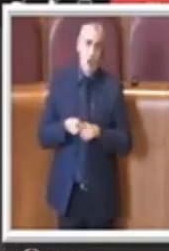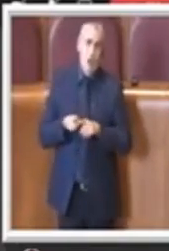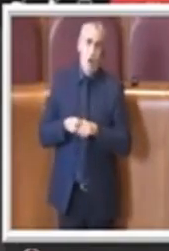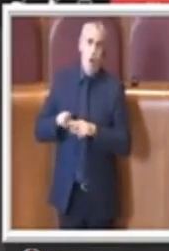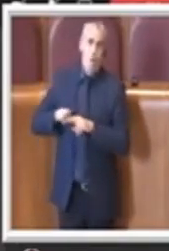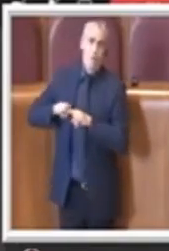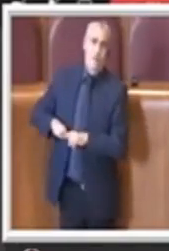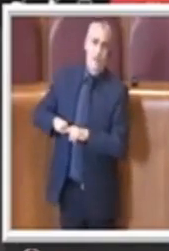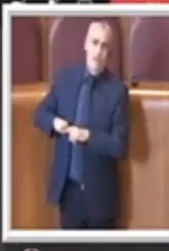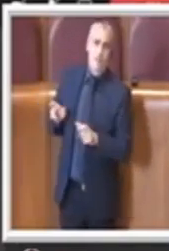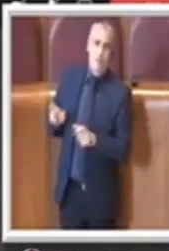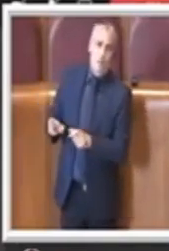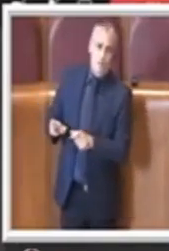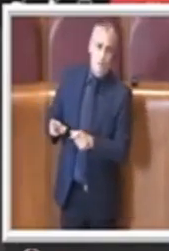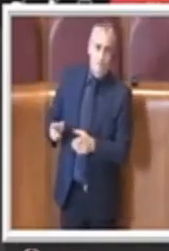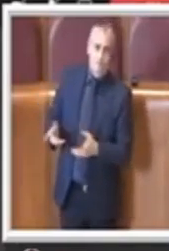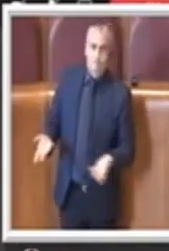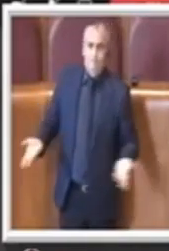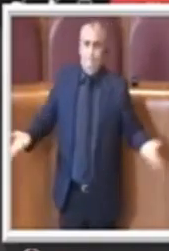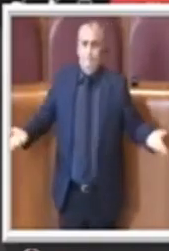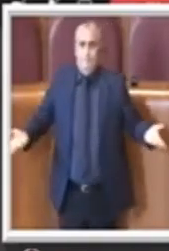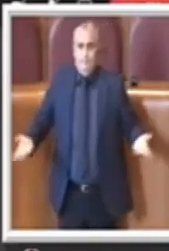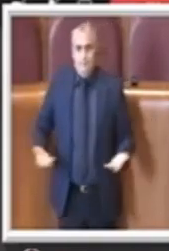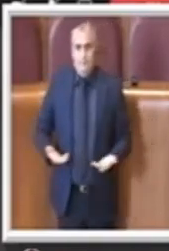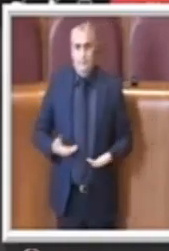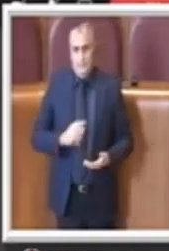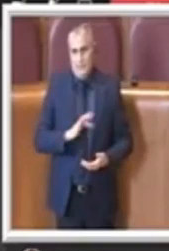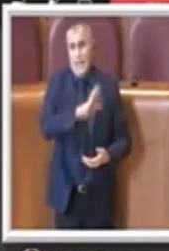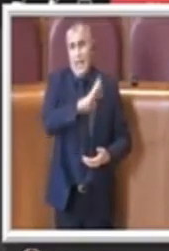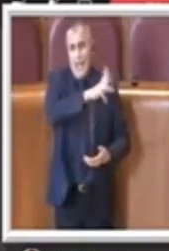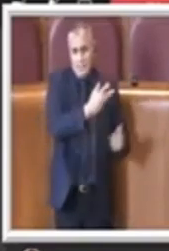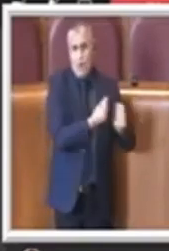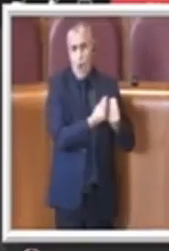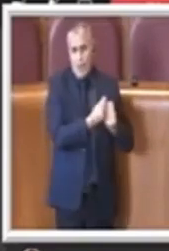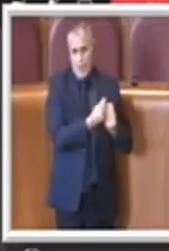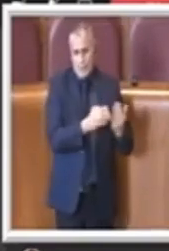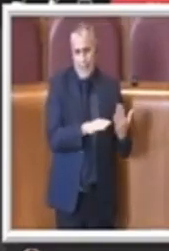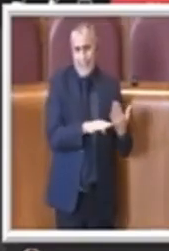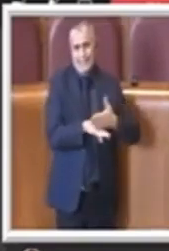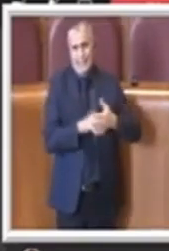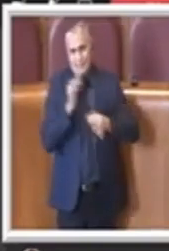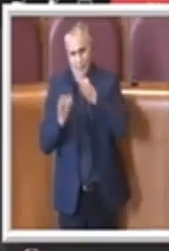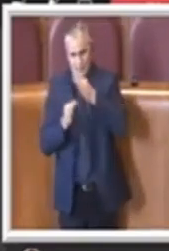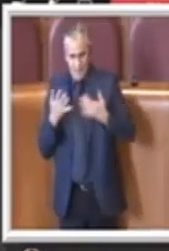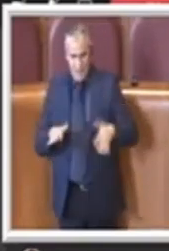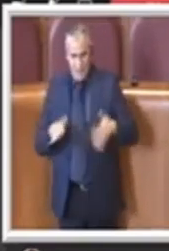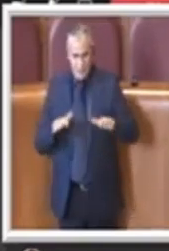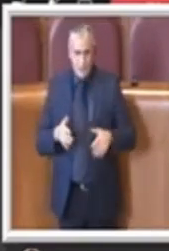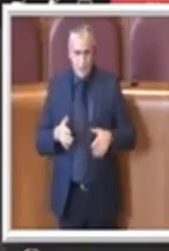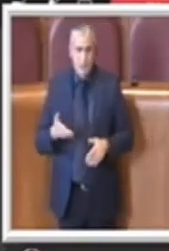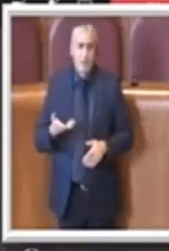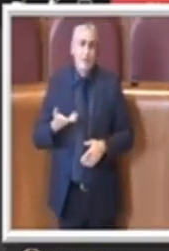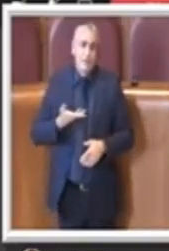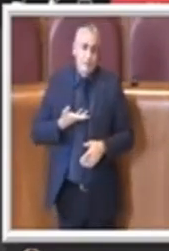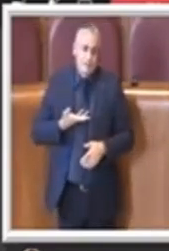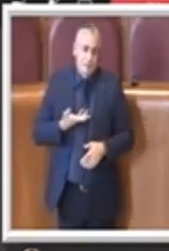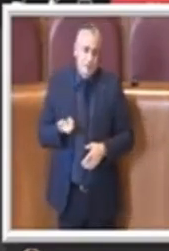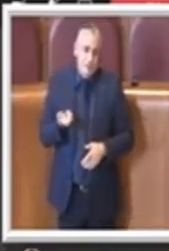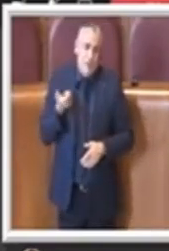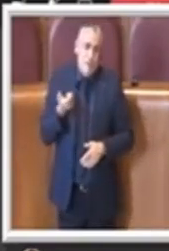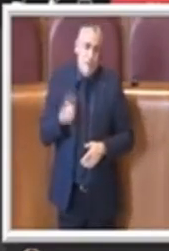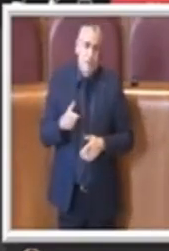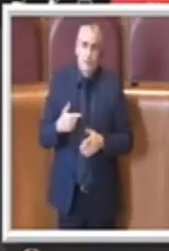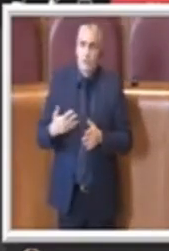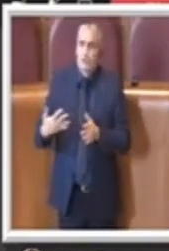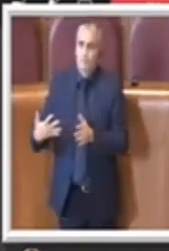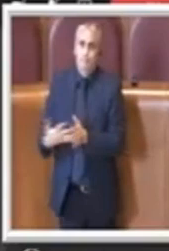come è stato evidenziato anche da altri interventi prima di me per le note ben e vicende che hanno riguardato